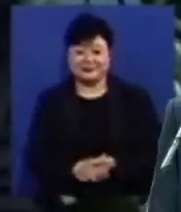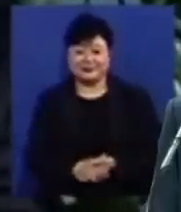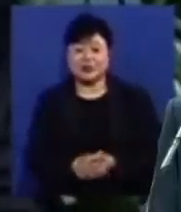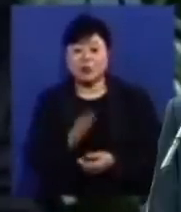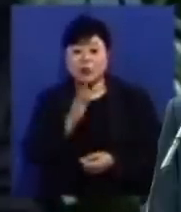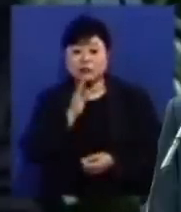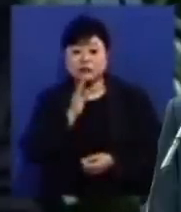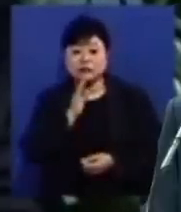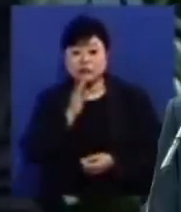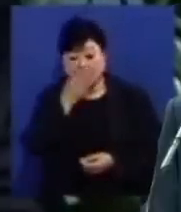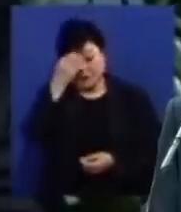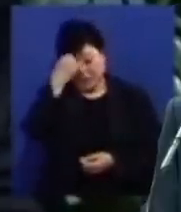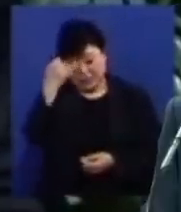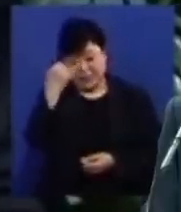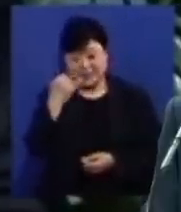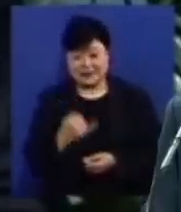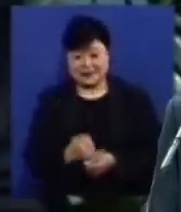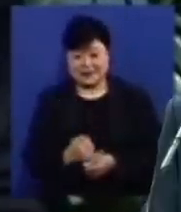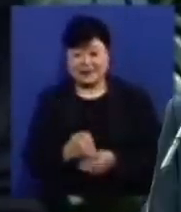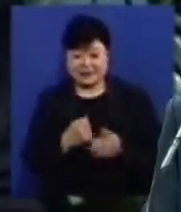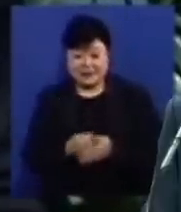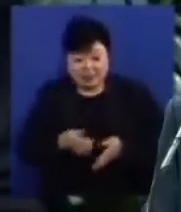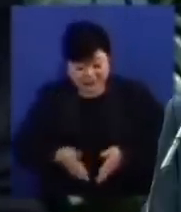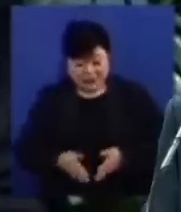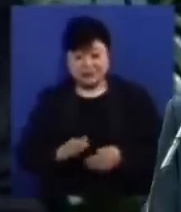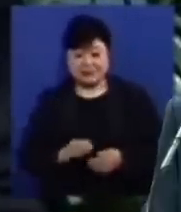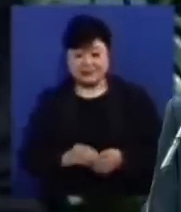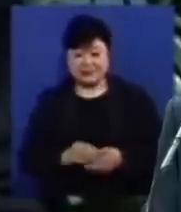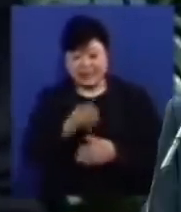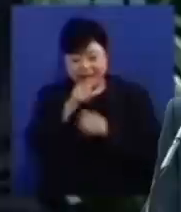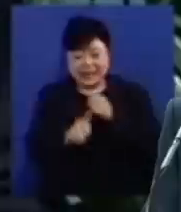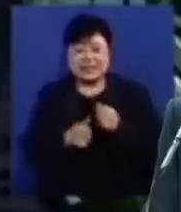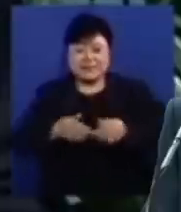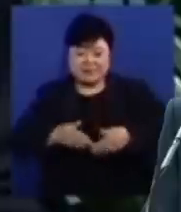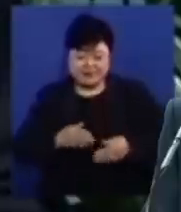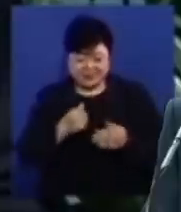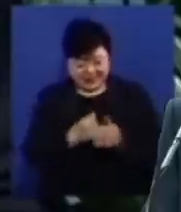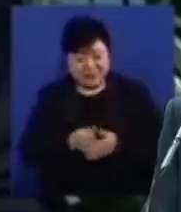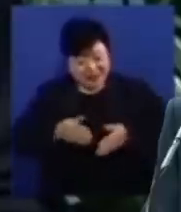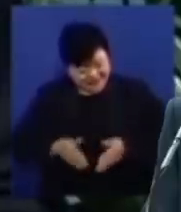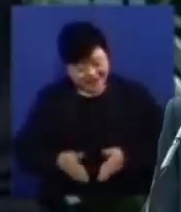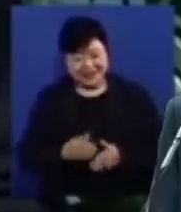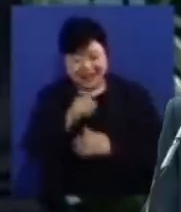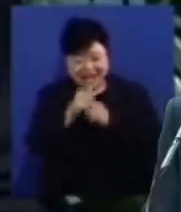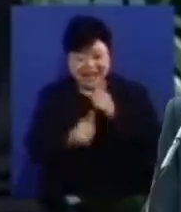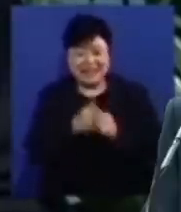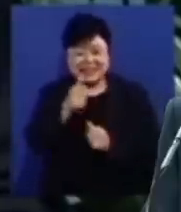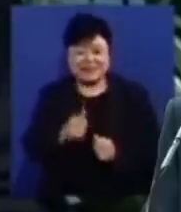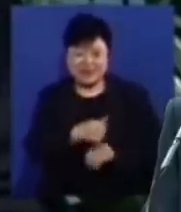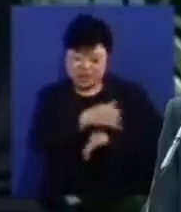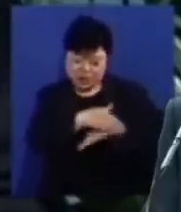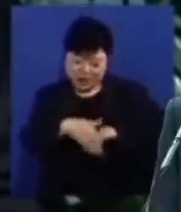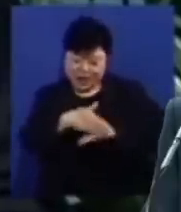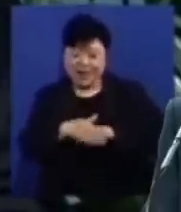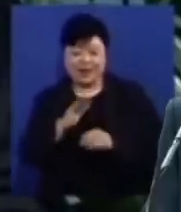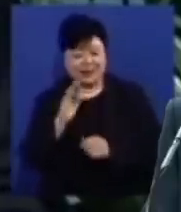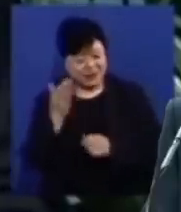물론 할아버지 할머니 덕분에 태어났지만 하나님 덕분에 태어났다. 모든 것이 하나님이 계획하신